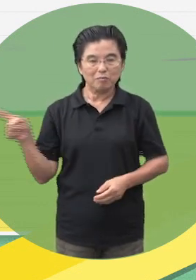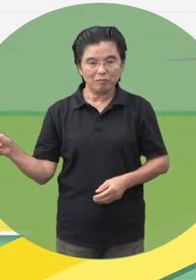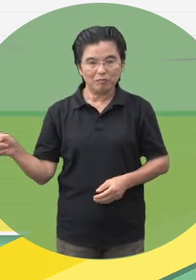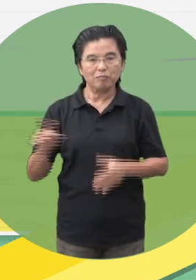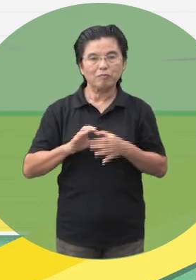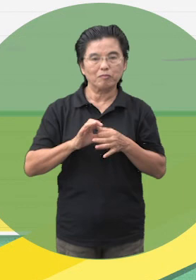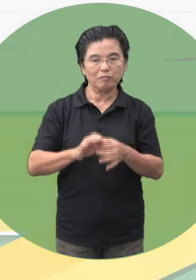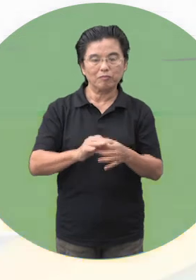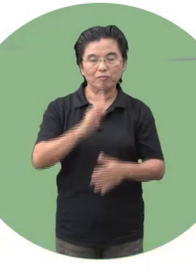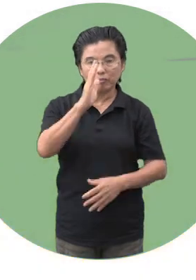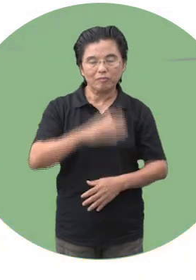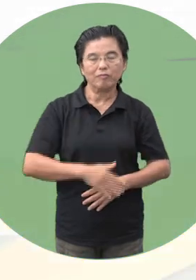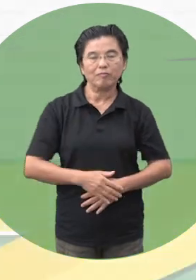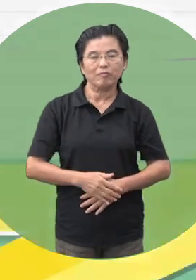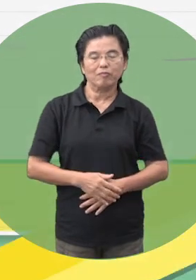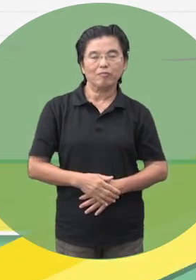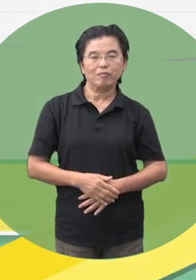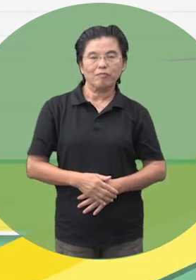で。